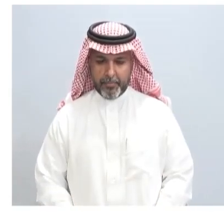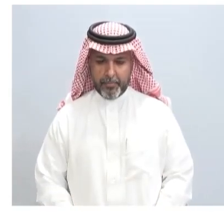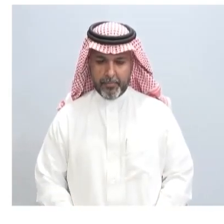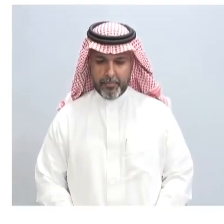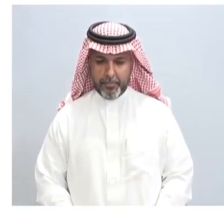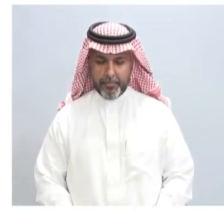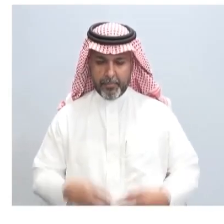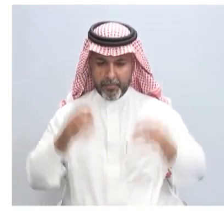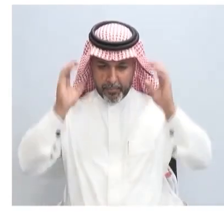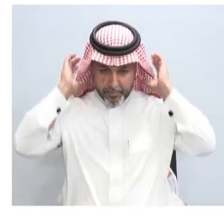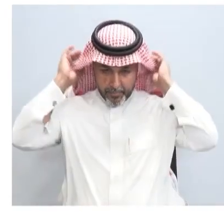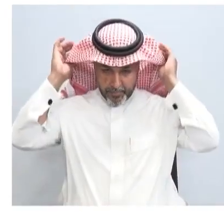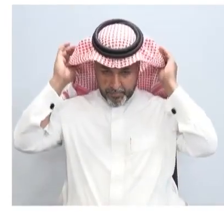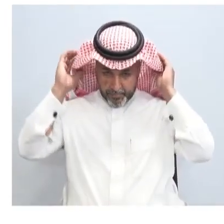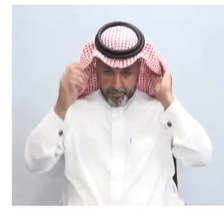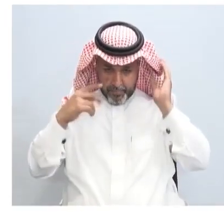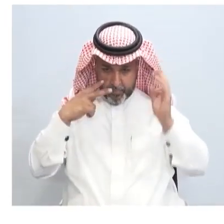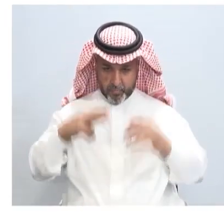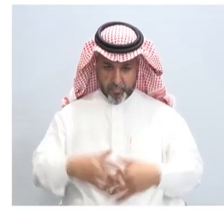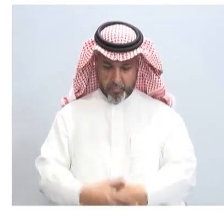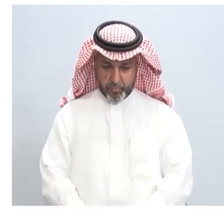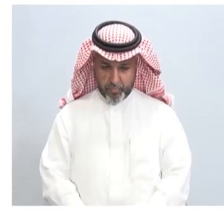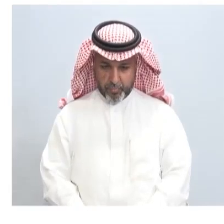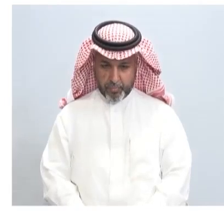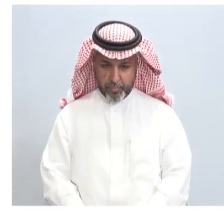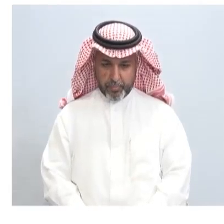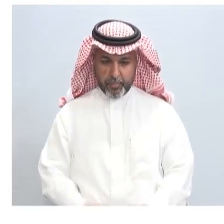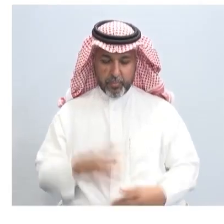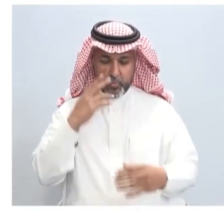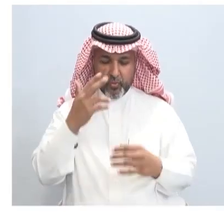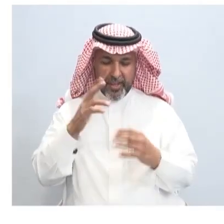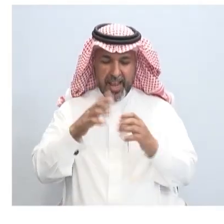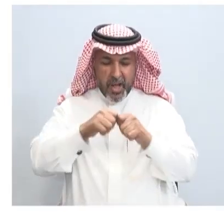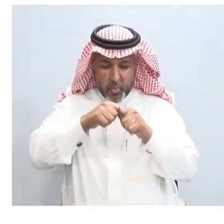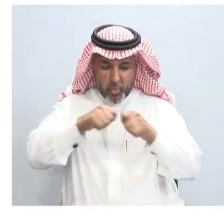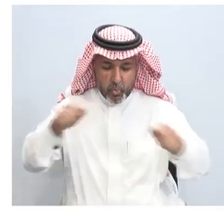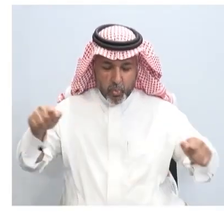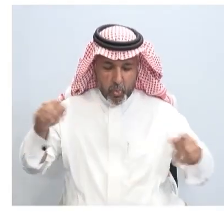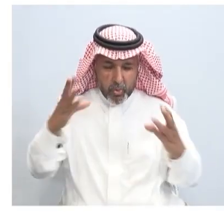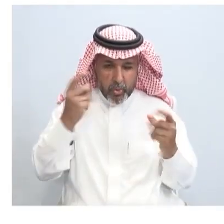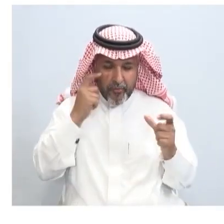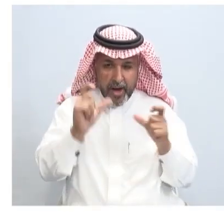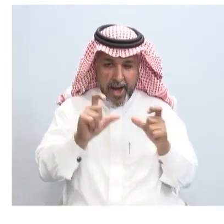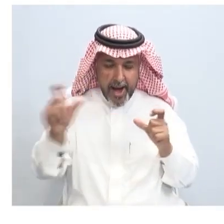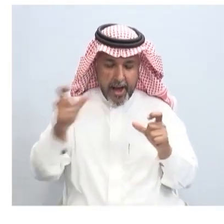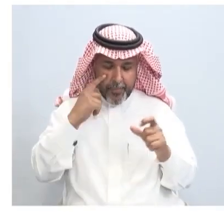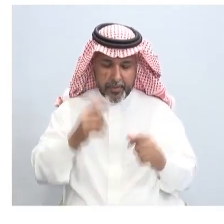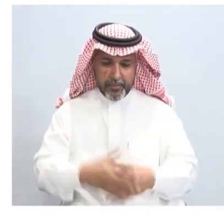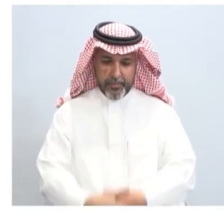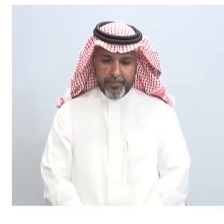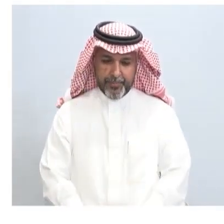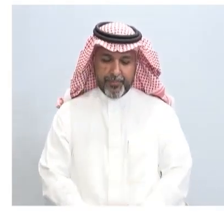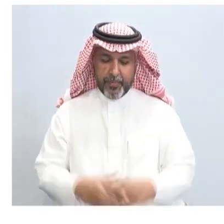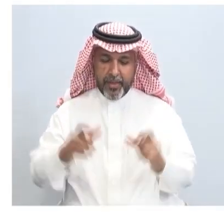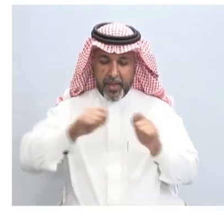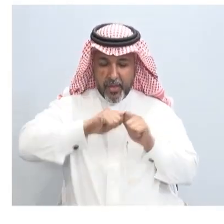الاحتمال بالنسبه للاطوال وبالنسبه للمساحه وبالنسبه للقطاعات الدائريه بالنسبه للاطوال اذا كان عندك قطعه محتواه في